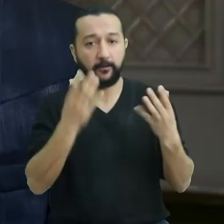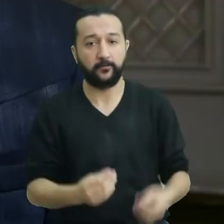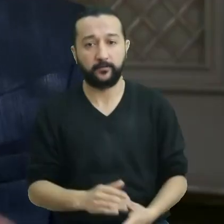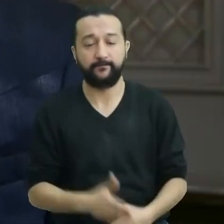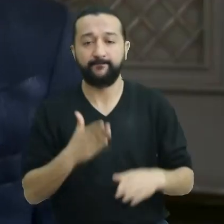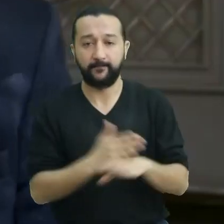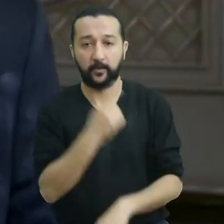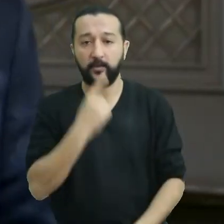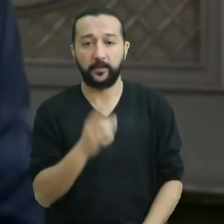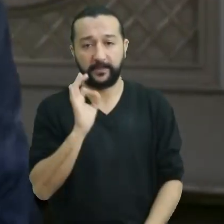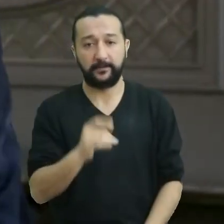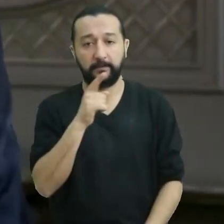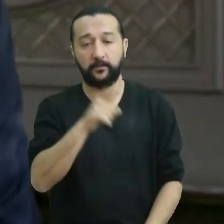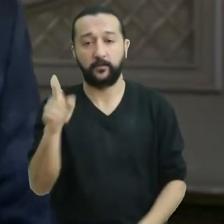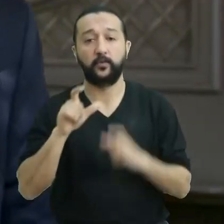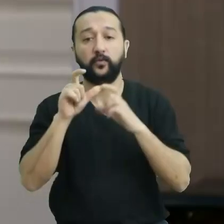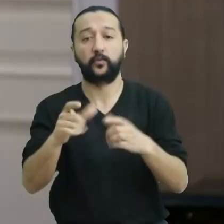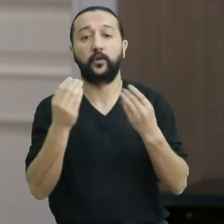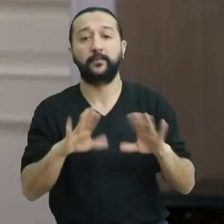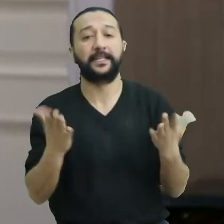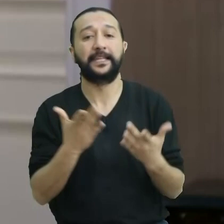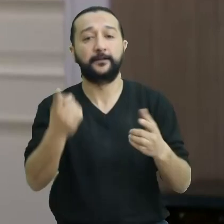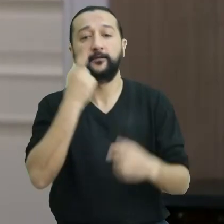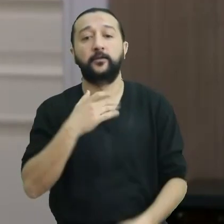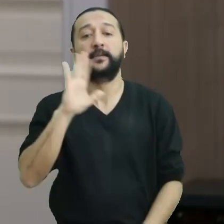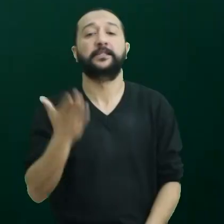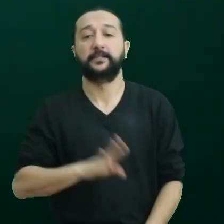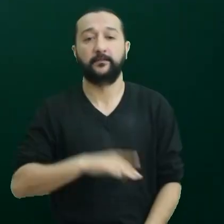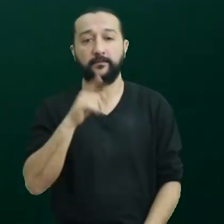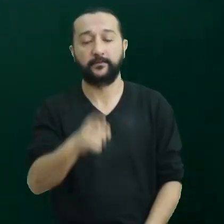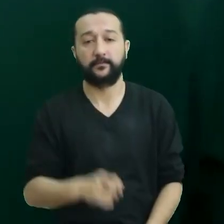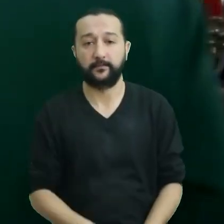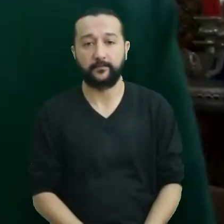abicim. Doğru söylüyorsun. Onlara soramayız. Neyi soramazsınız yavrum?